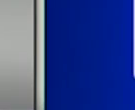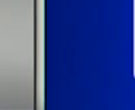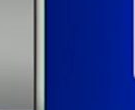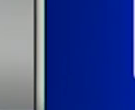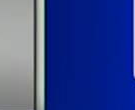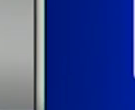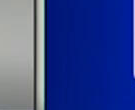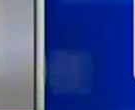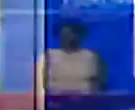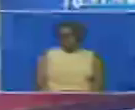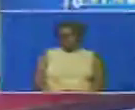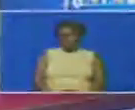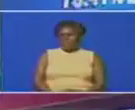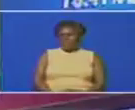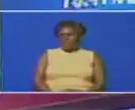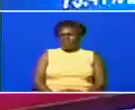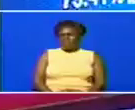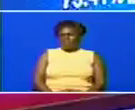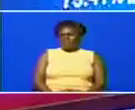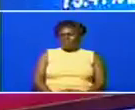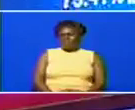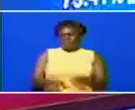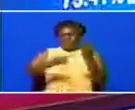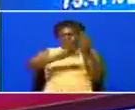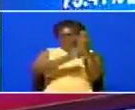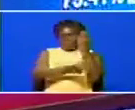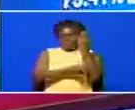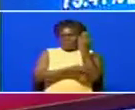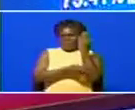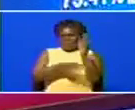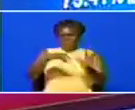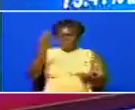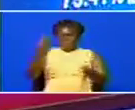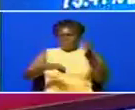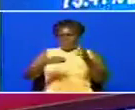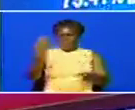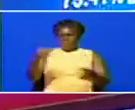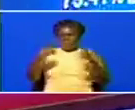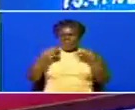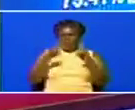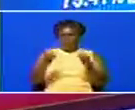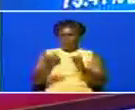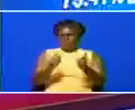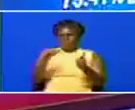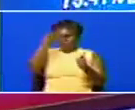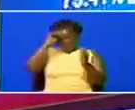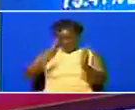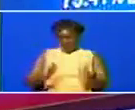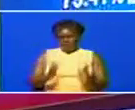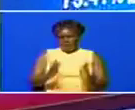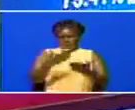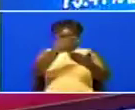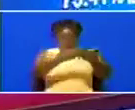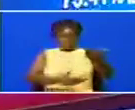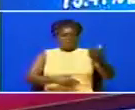79.41% ya kura ambazo zimepigwa katika kaunti ya Nyandarua. Mtazamaji, ni udadisi tu wa matokeo ya kinyang'anyiro cha ugavana ambayo yameorodhesha